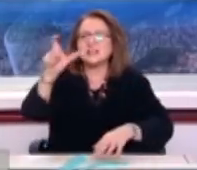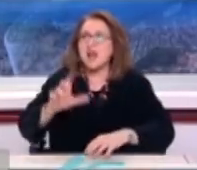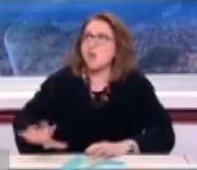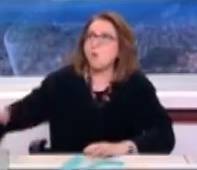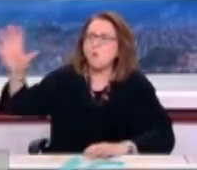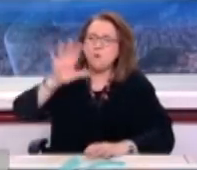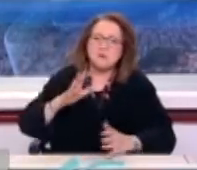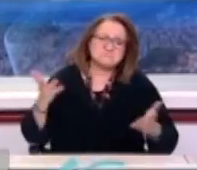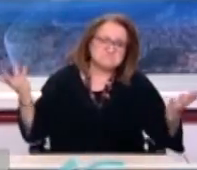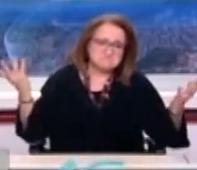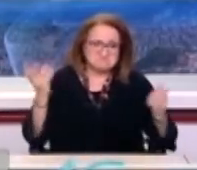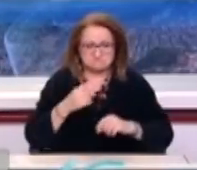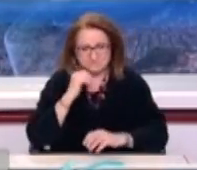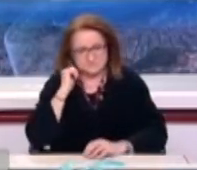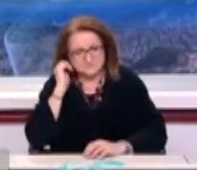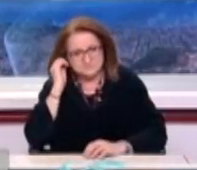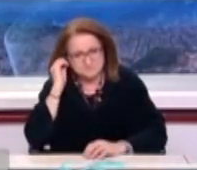Κυρία Κροντήρη.